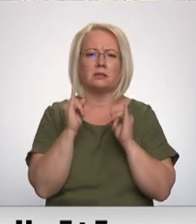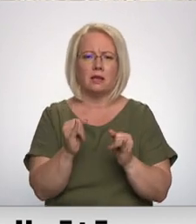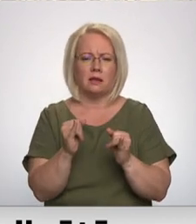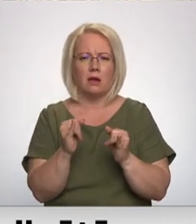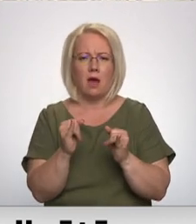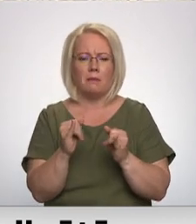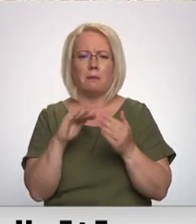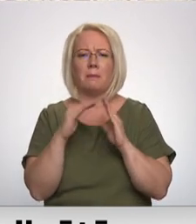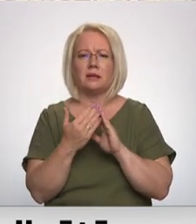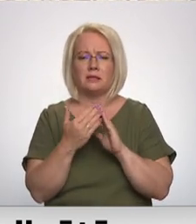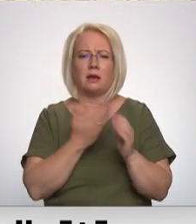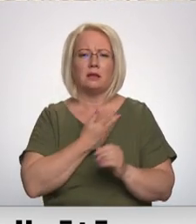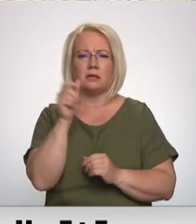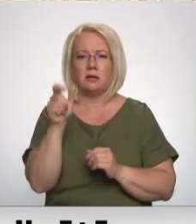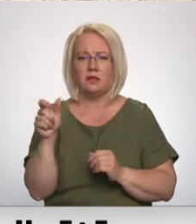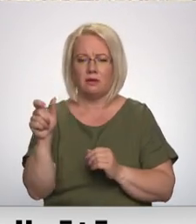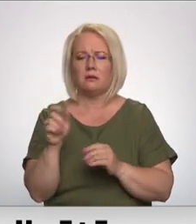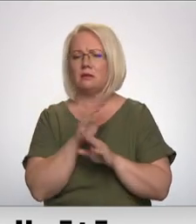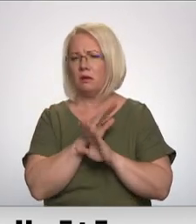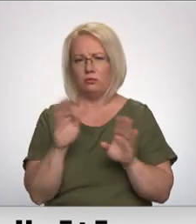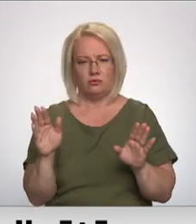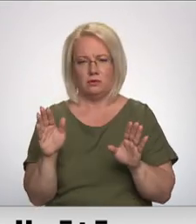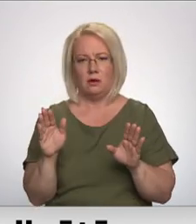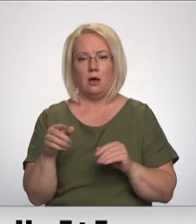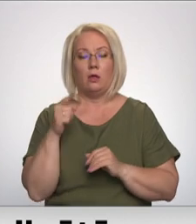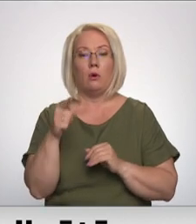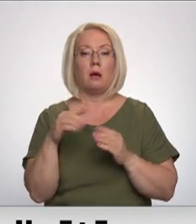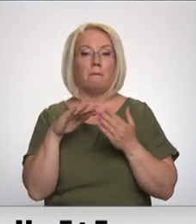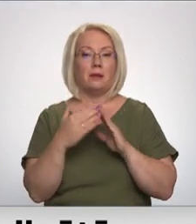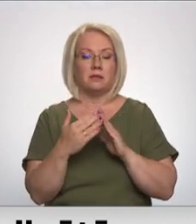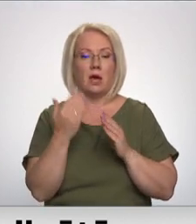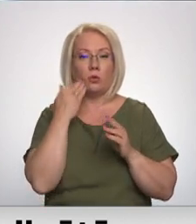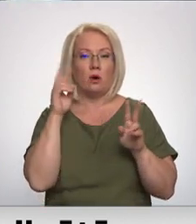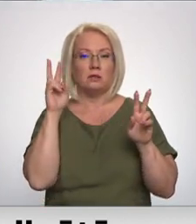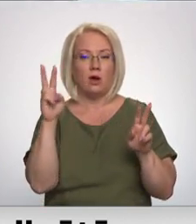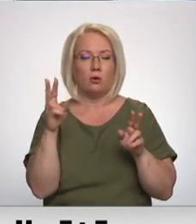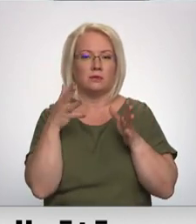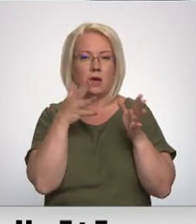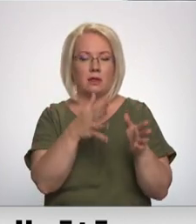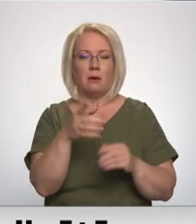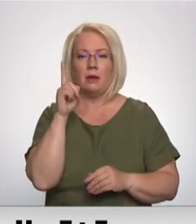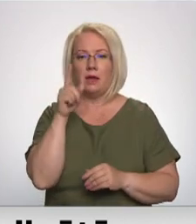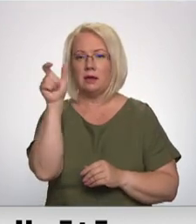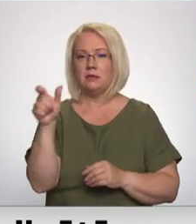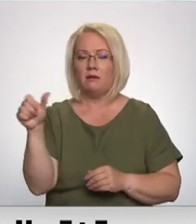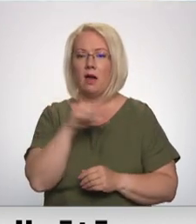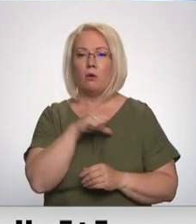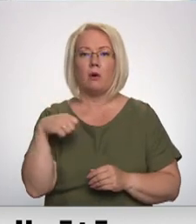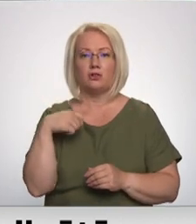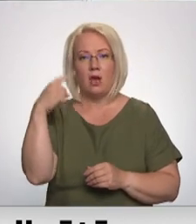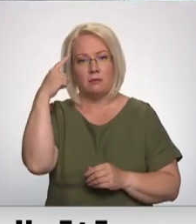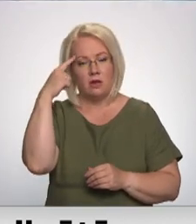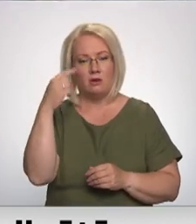pasliktinājumu pilsētas iedzīvotājiem nu jau nebūs. To, ka pilsētas nosaukums vairāk ietekmē tikai cilvēku pašapziņu, atzīst